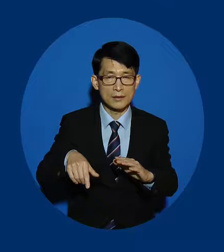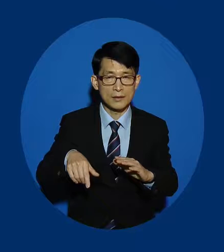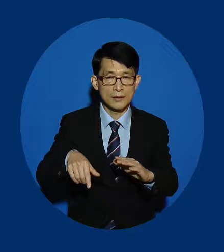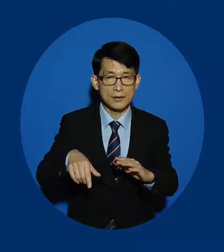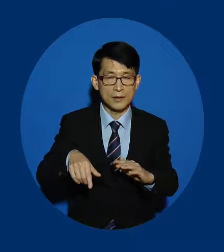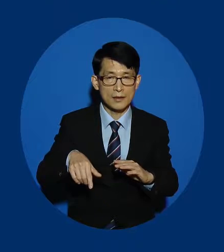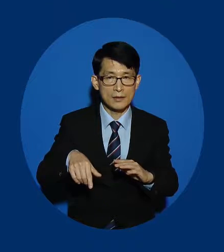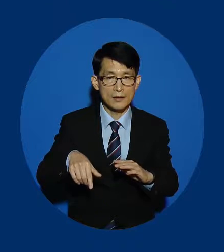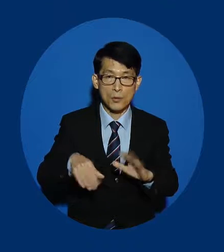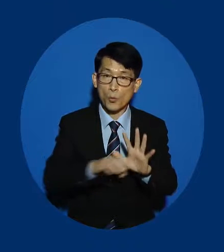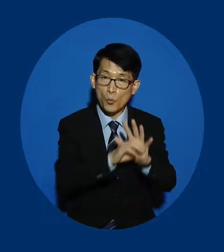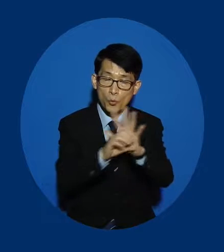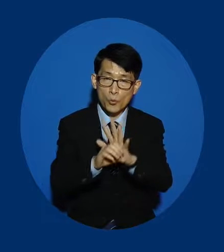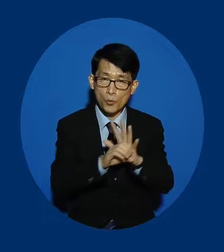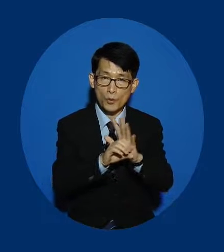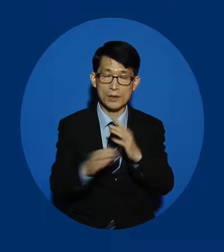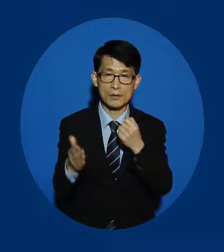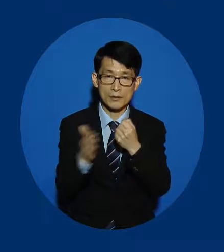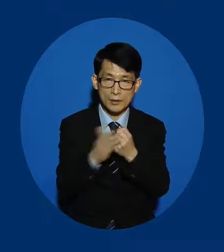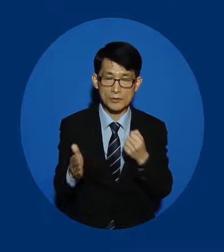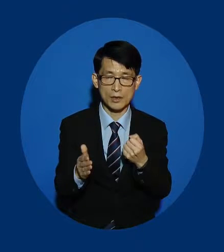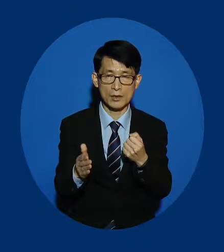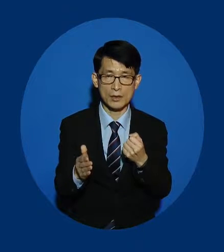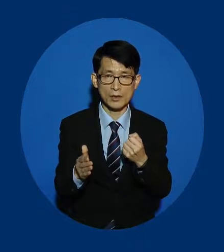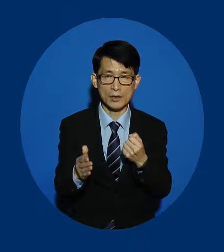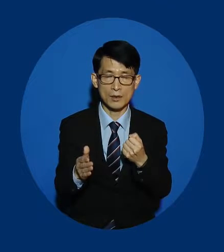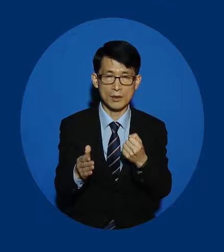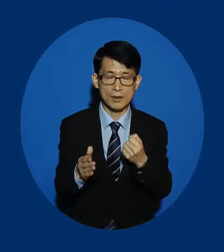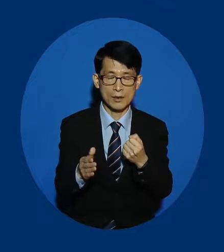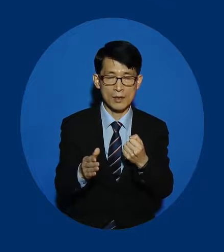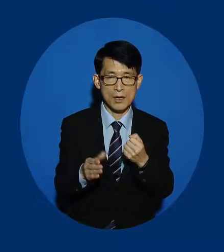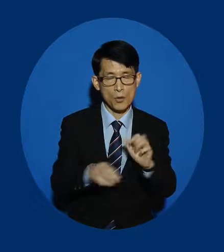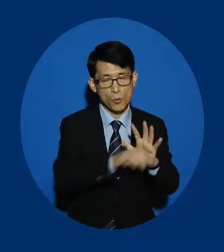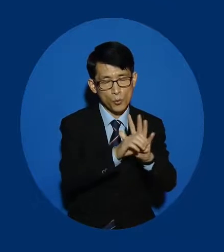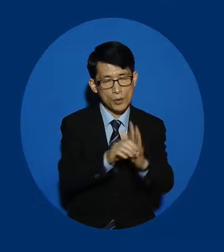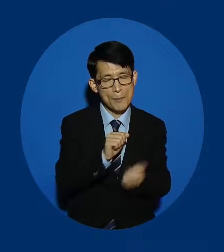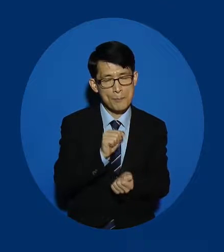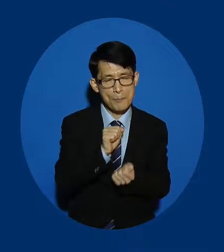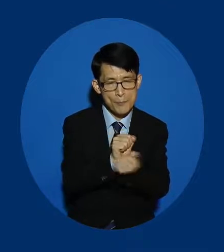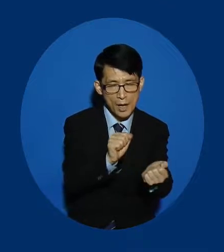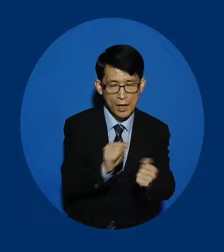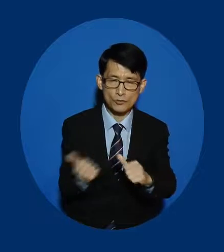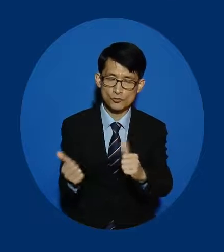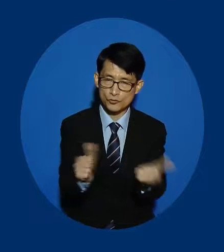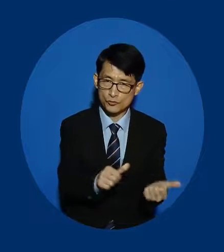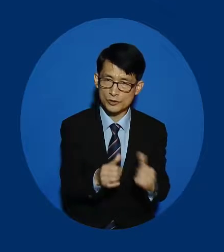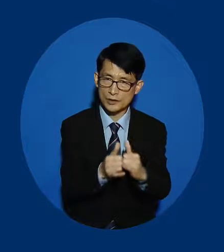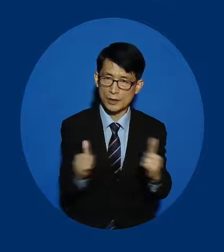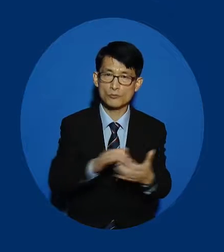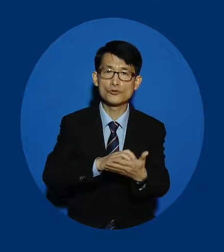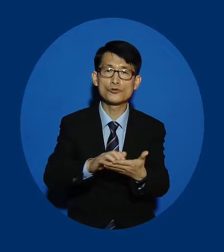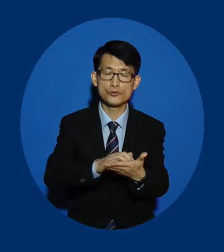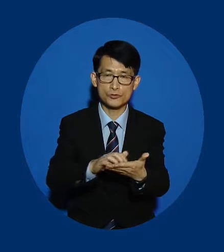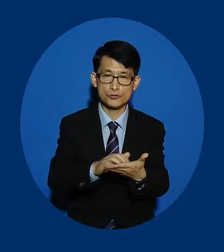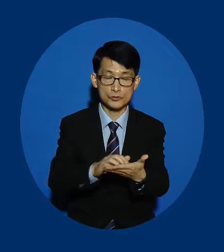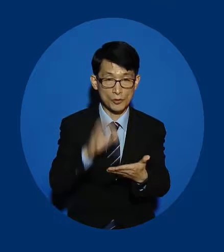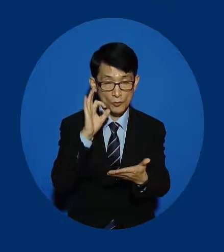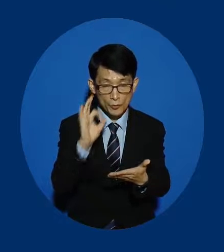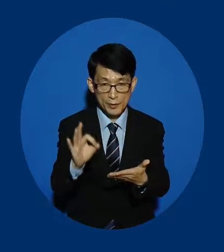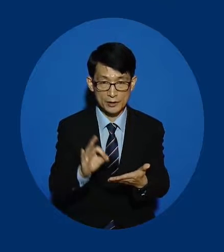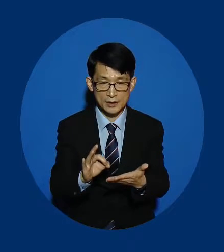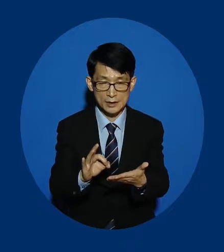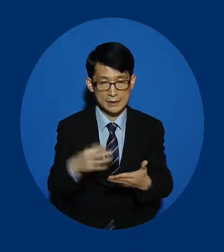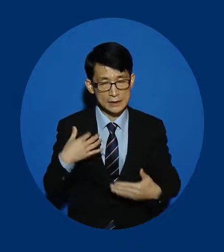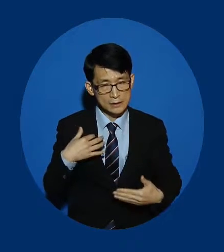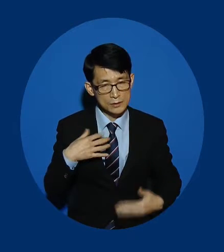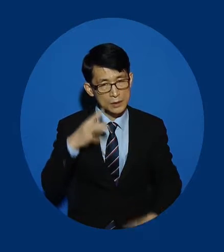그 코로나19로 인해서 코로나19 확진자 수와 사망자 수인데 좀 재미있는 통계예요.